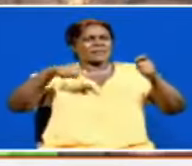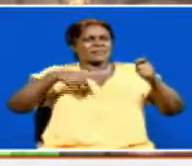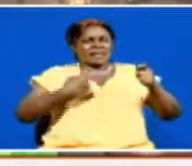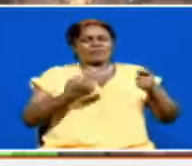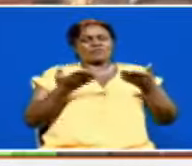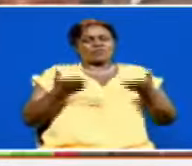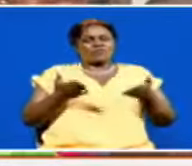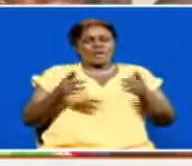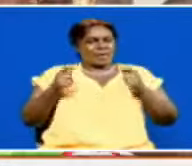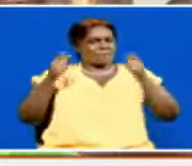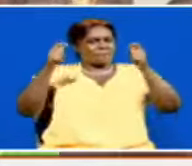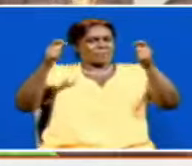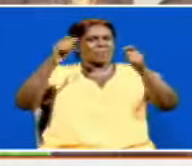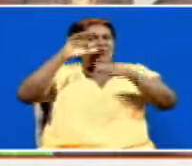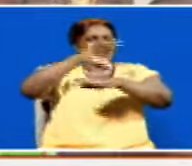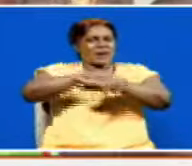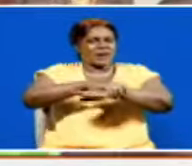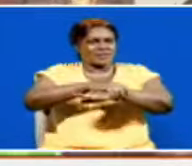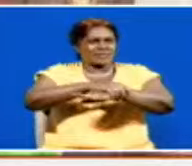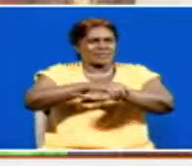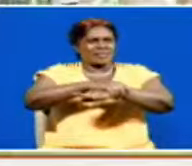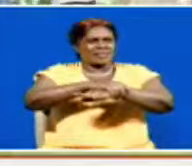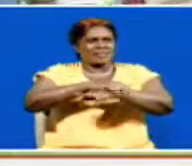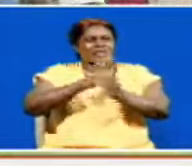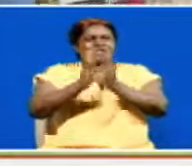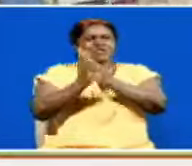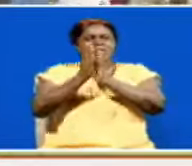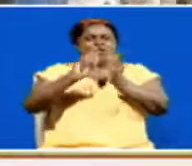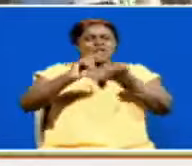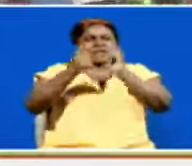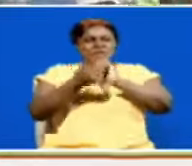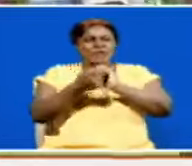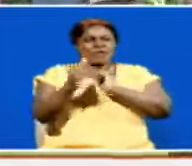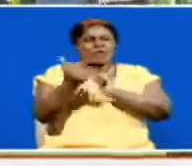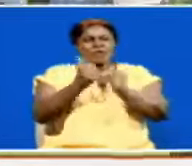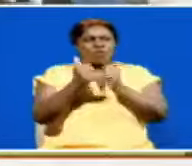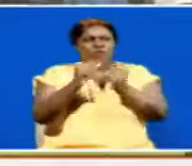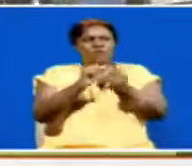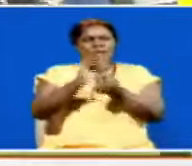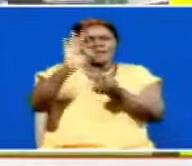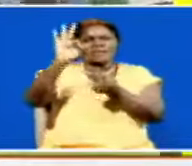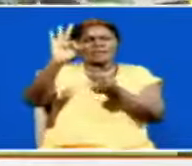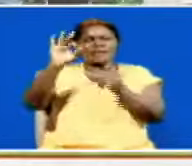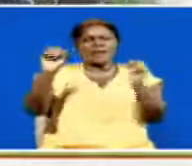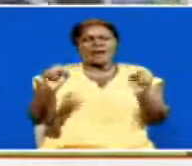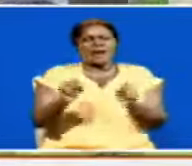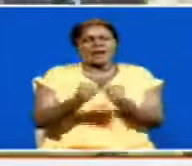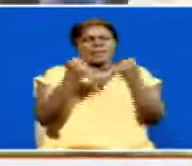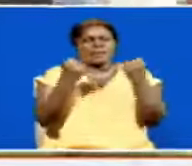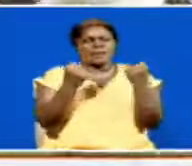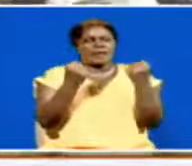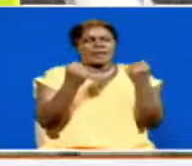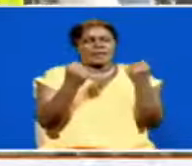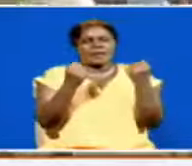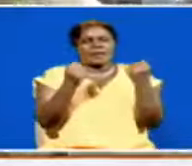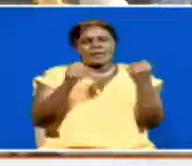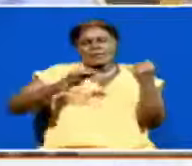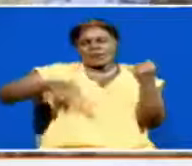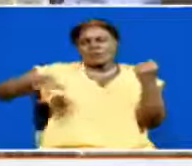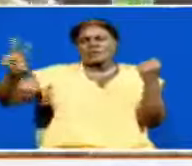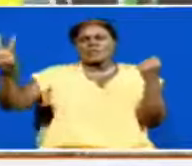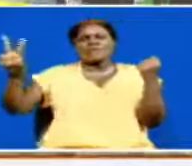leo tumechukua, na nadhani story ime change. Makala haya ya 13 yaliyoandaliwa ugani Mahanga, kaunti ya